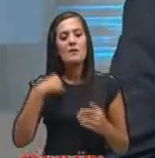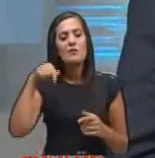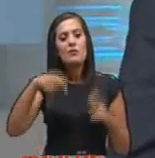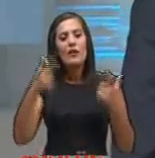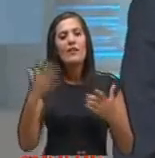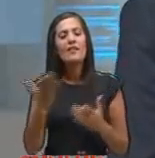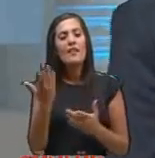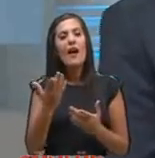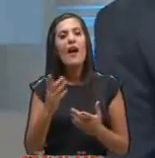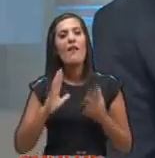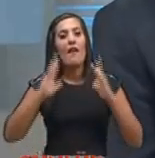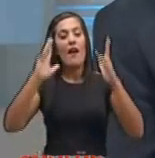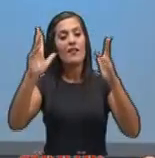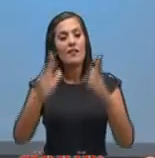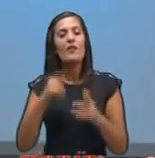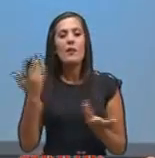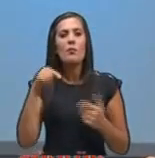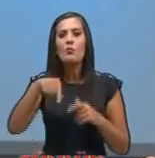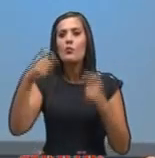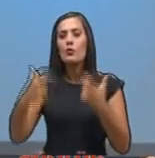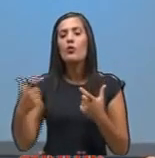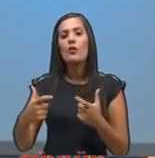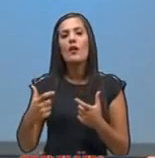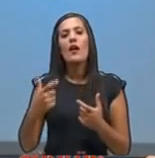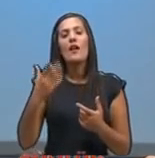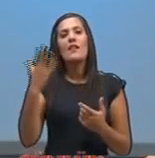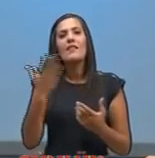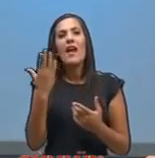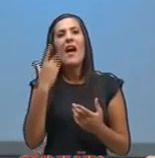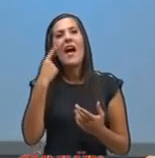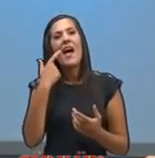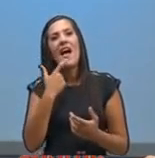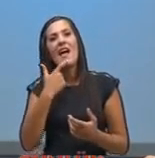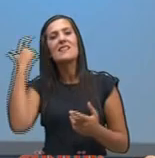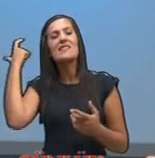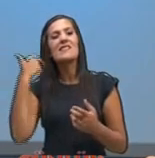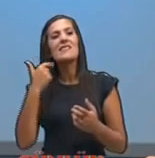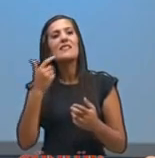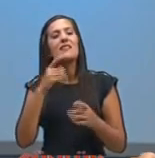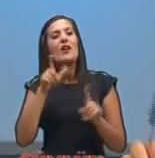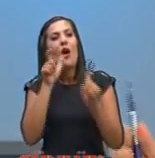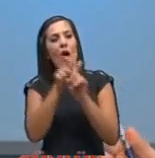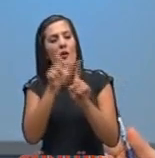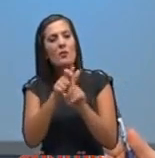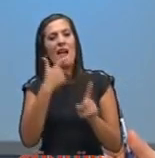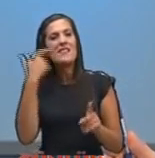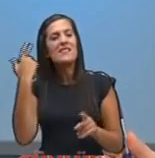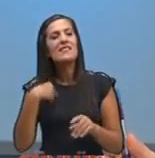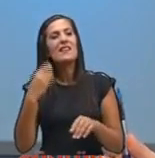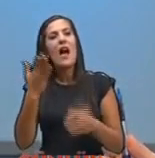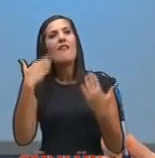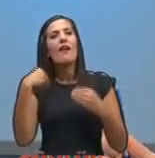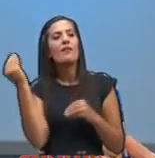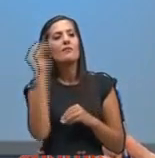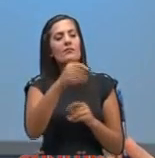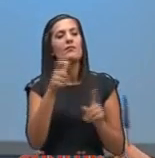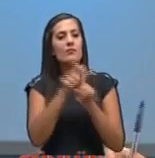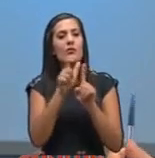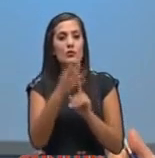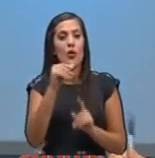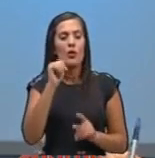burayı daha aktif. Ama tabii buranın o nostaljik dokusunu tabii. Koruması, muhafaza edilmesi çok önemli değil tabii, mi? Bu